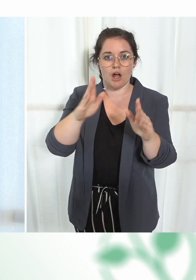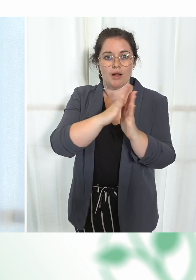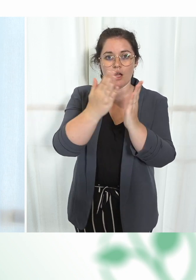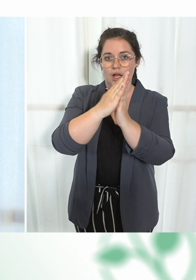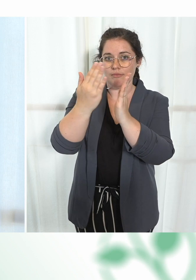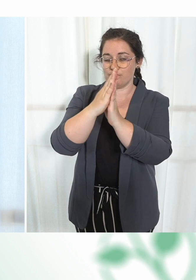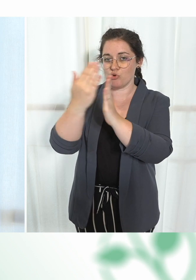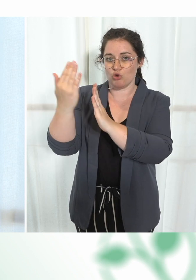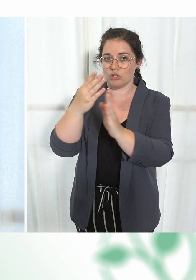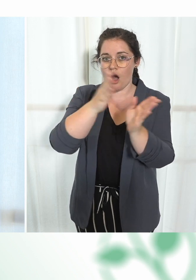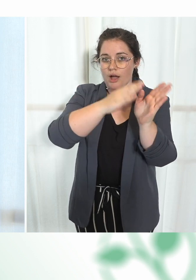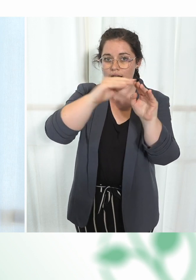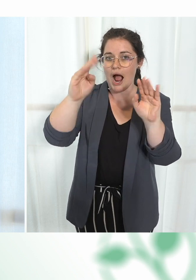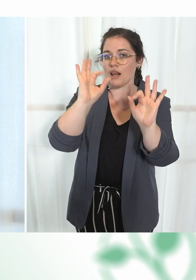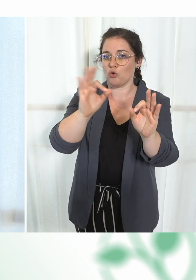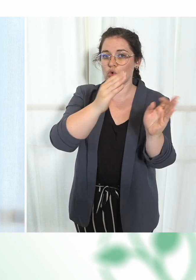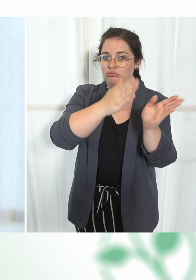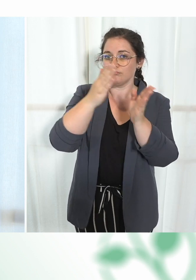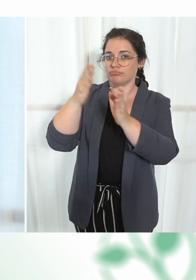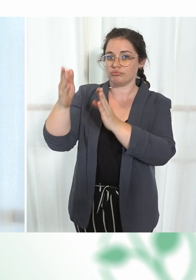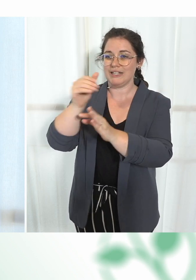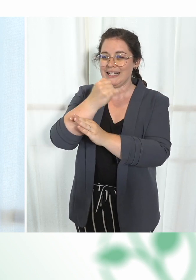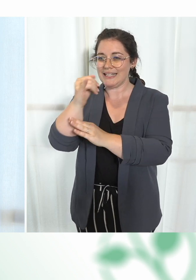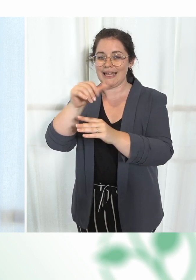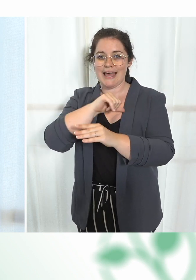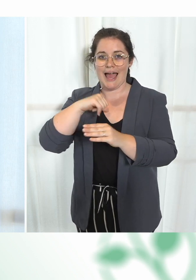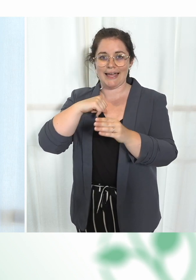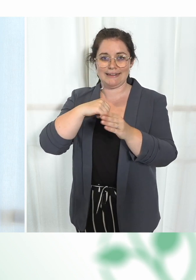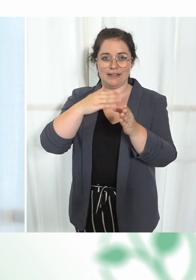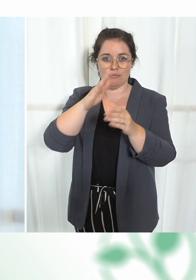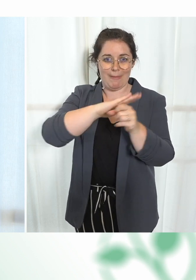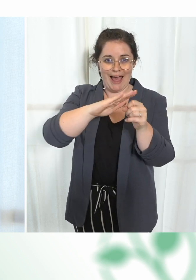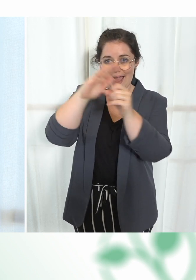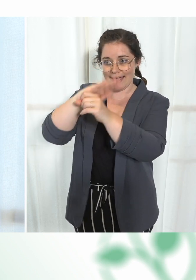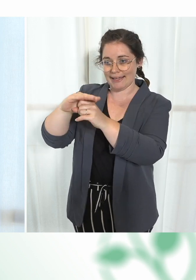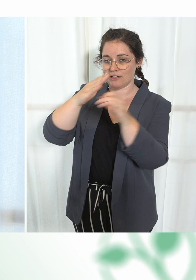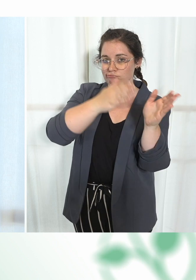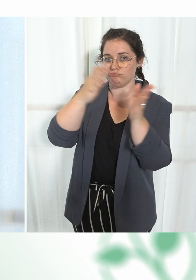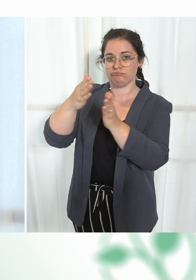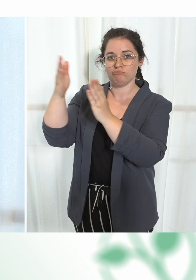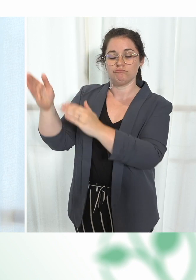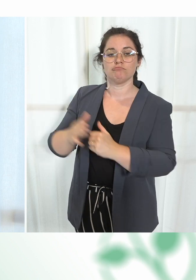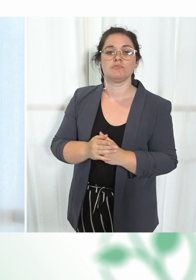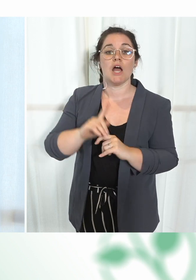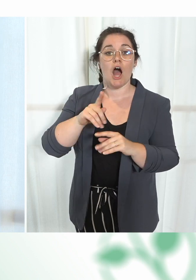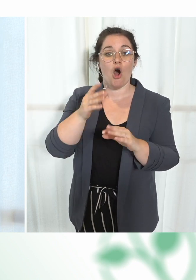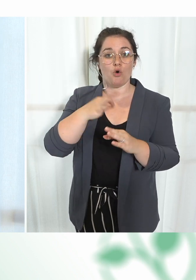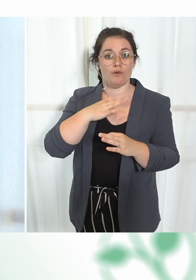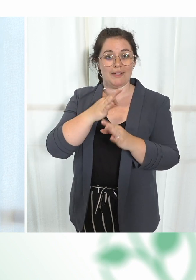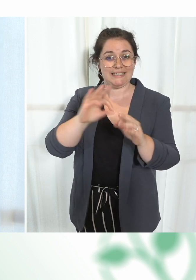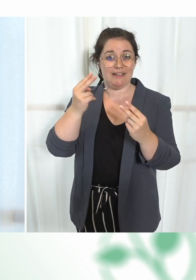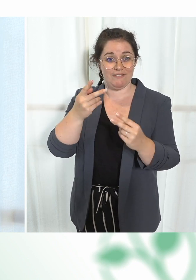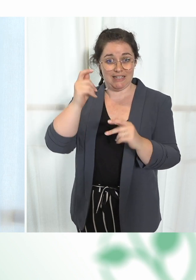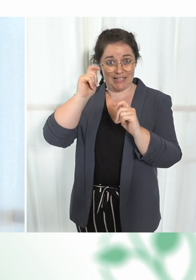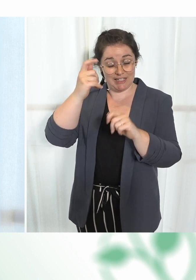gut geschlichtet und eben jeder der eigene Sortiment, was mir auch sehr gut gefällt. Und was mir auch sehr wichtig ist, dass ich als Lehrling respektiert